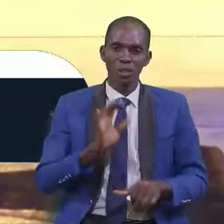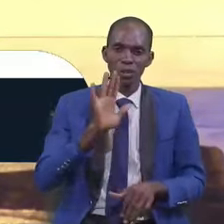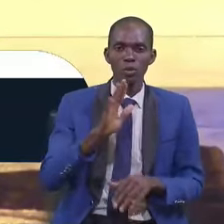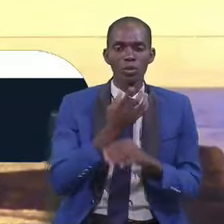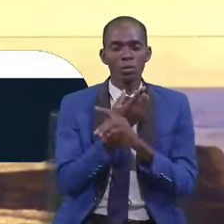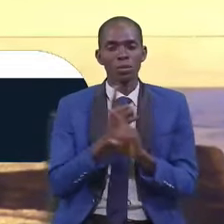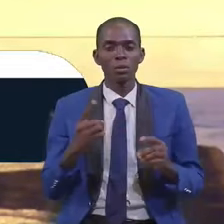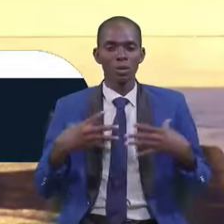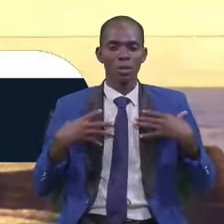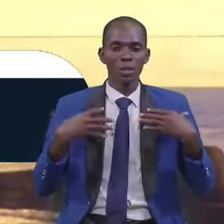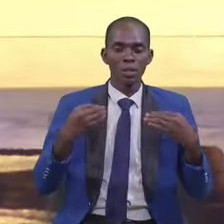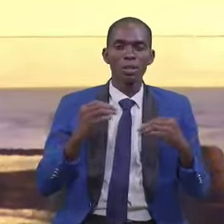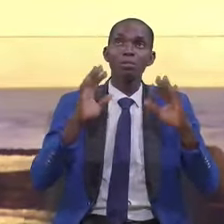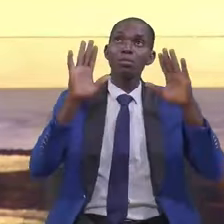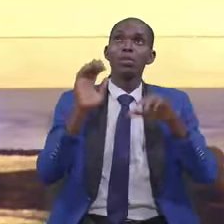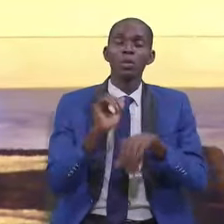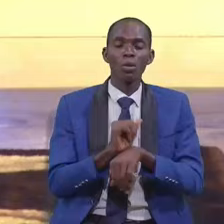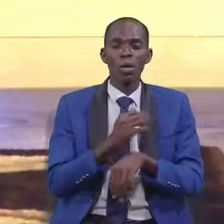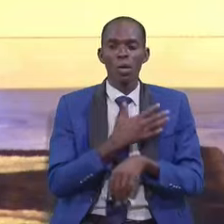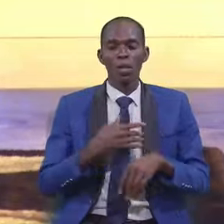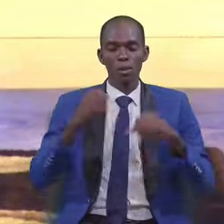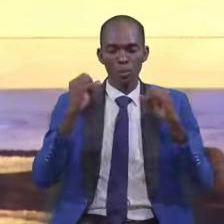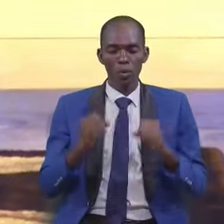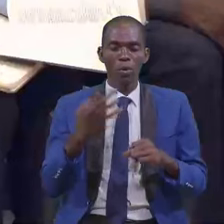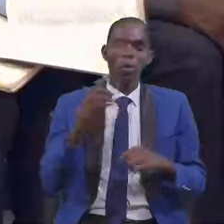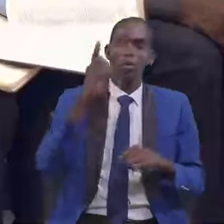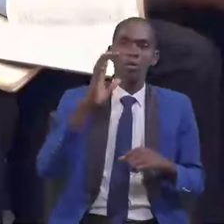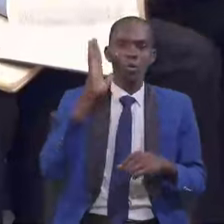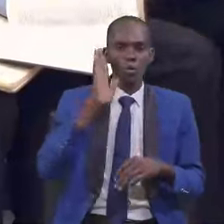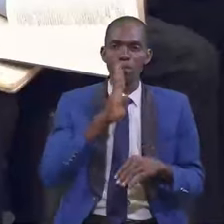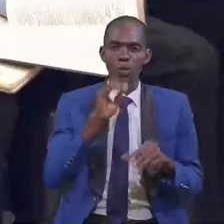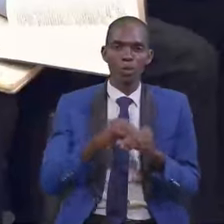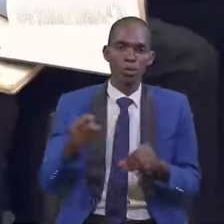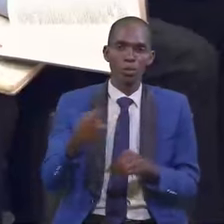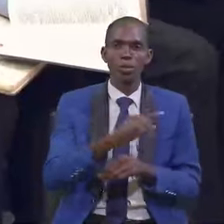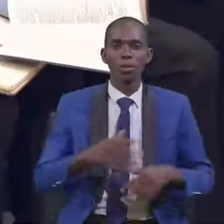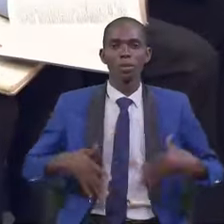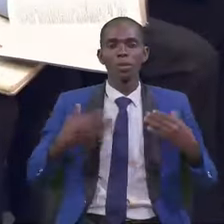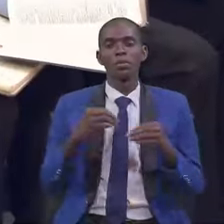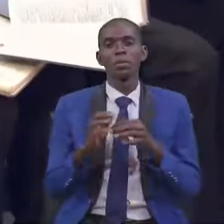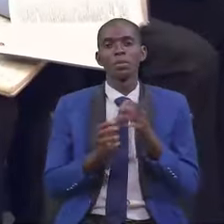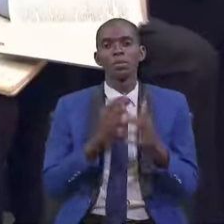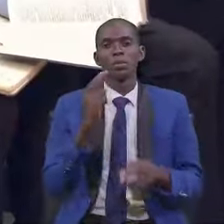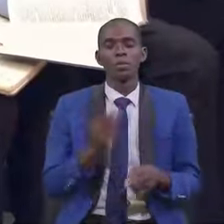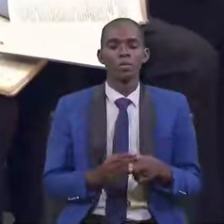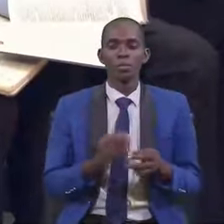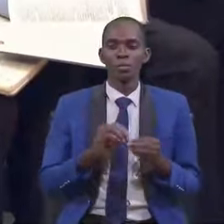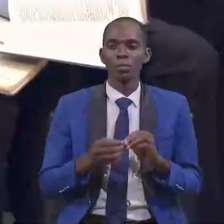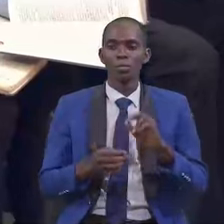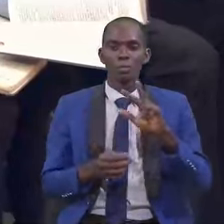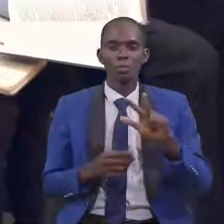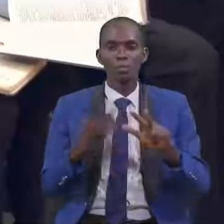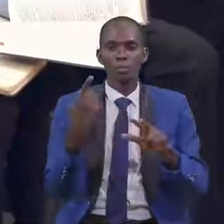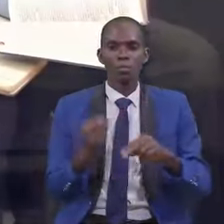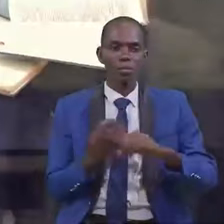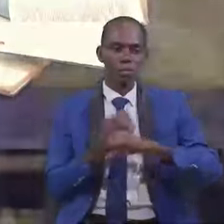guérison, votre miracle et la puissance de Dieu sera sur vous au nom de Jésus-Christ. 3. La